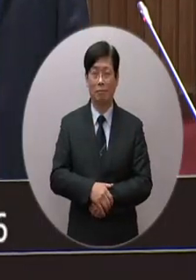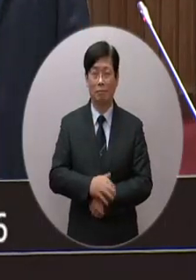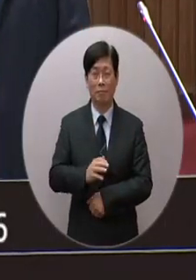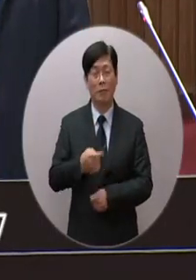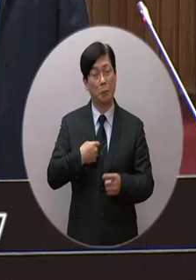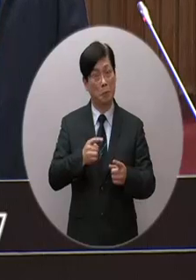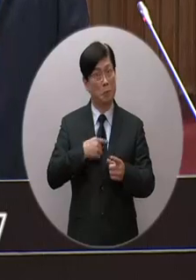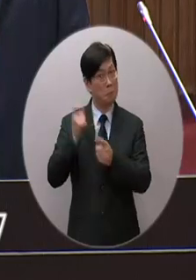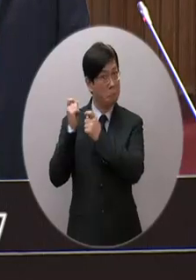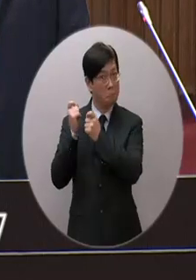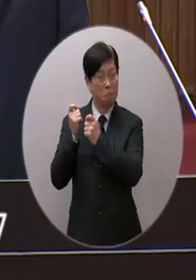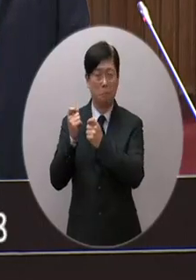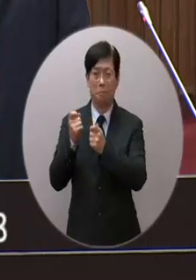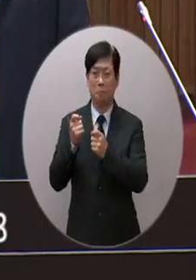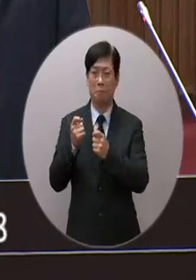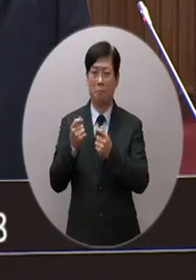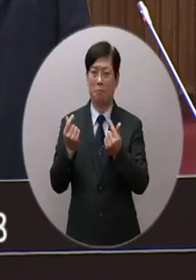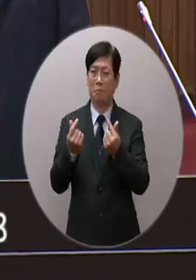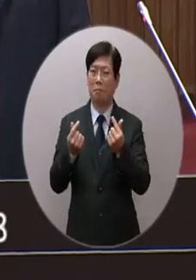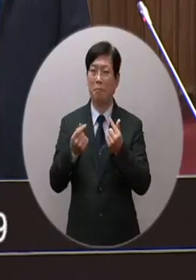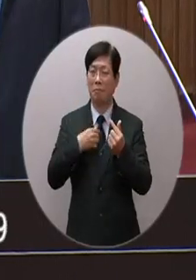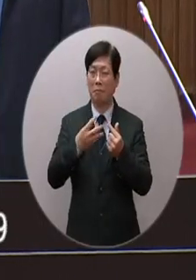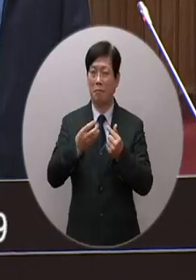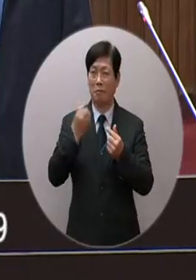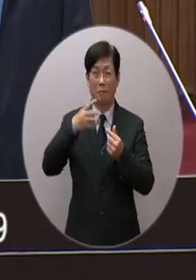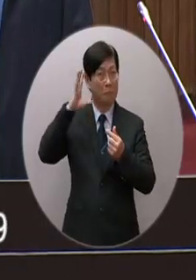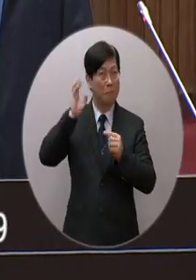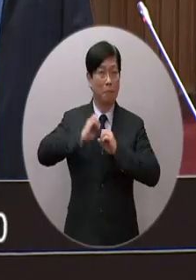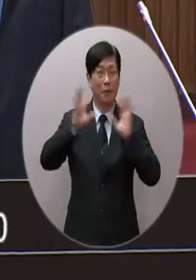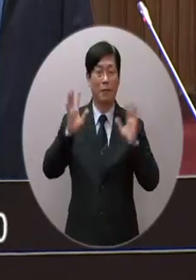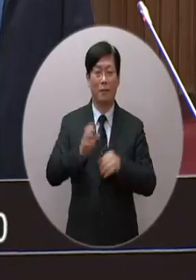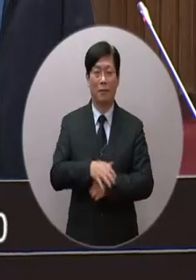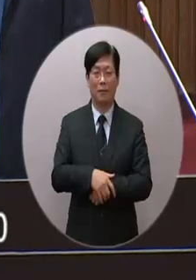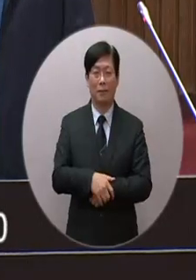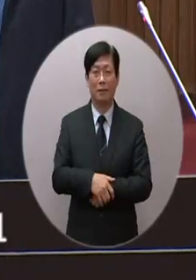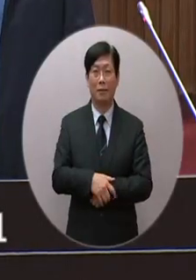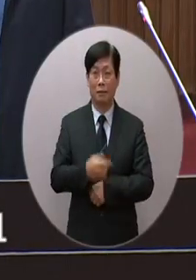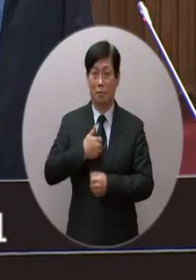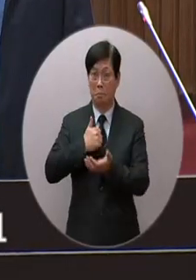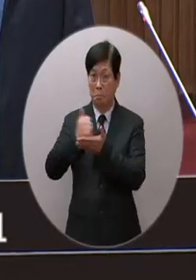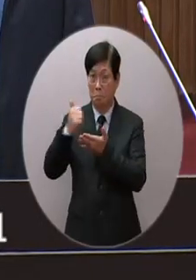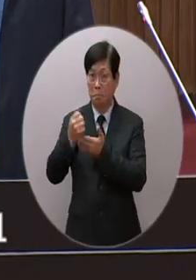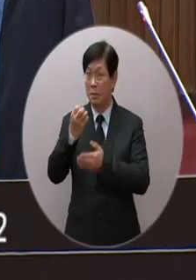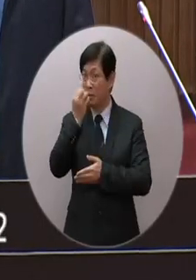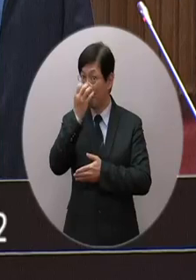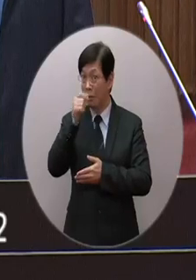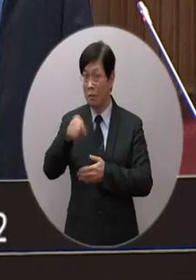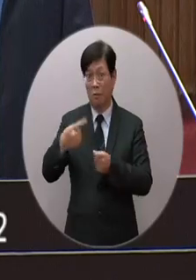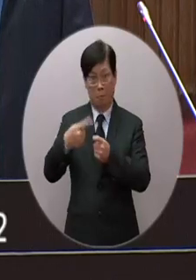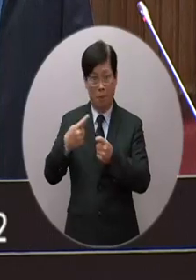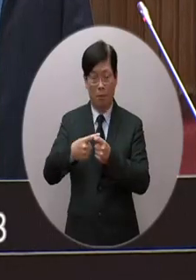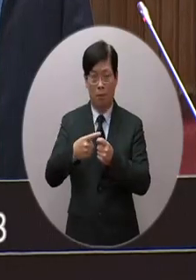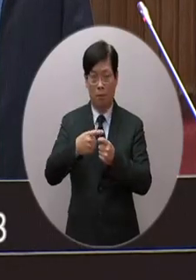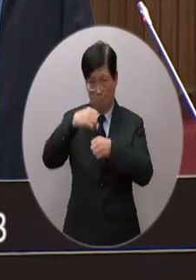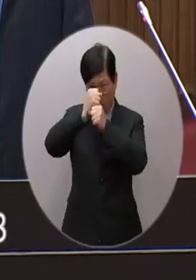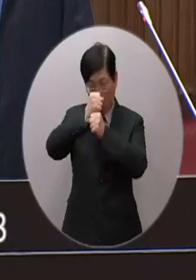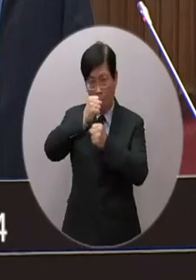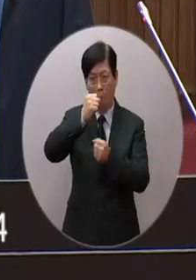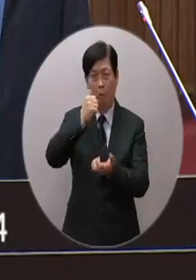想咱无外久以前，哦，咱新闻报道，咱出口到香港的米，去用验